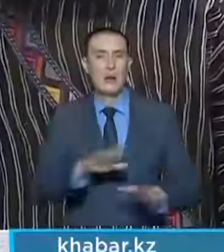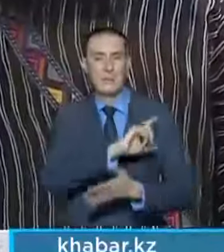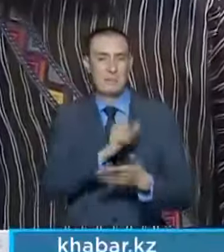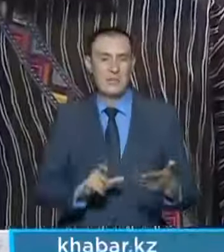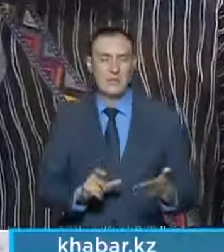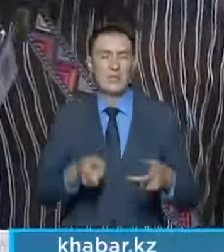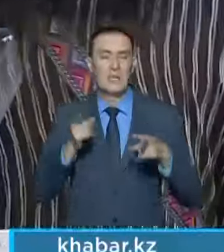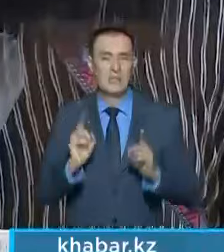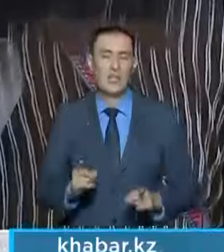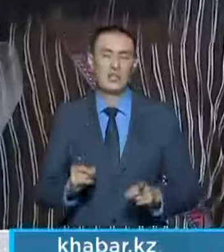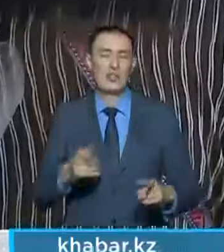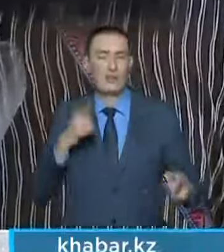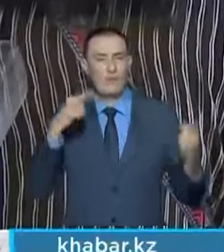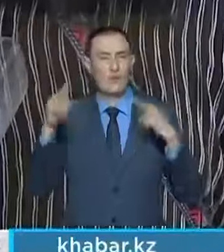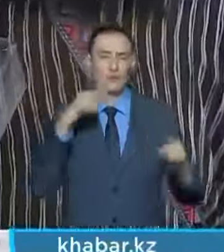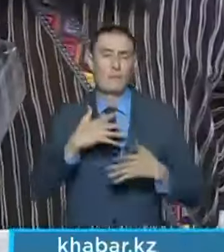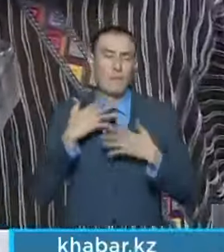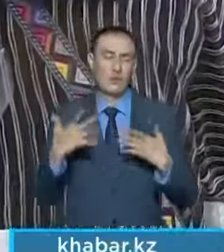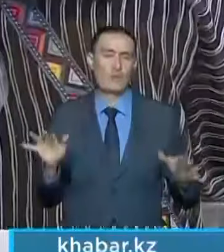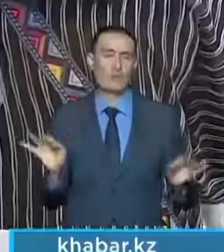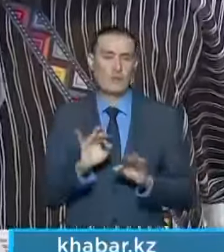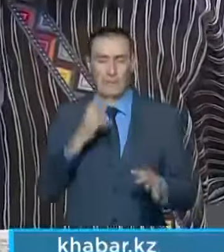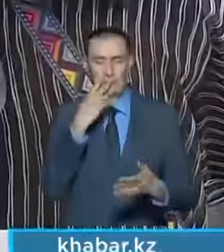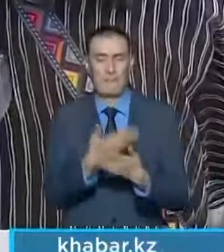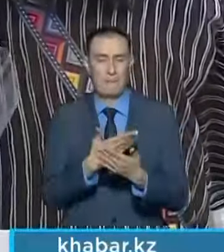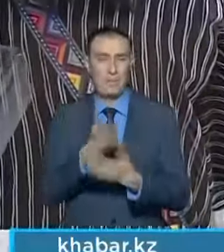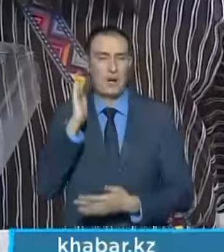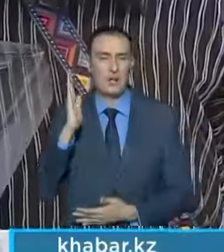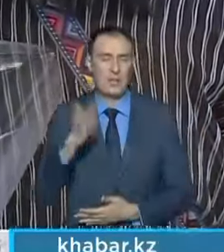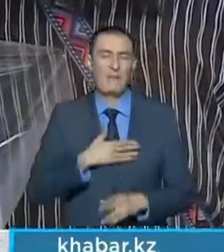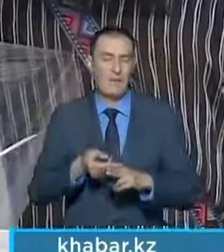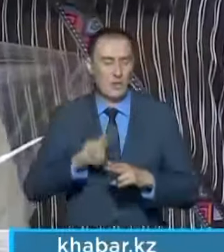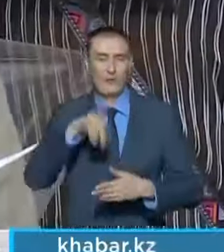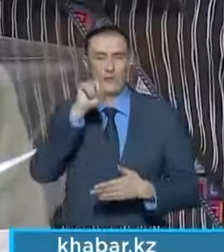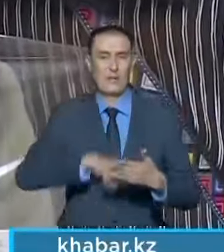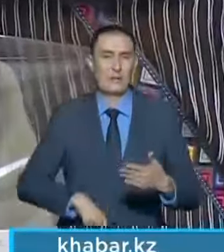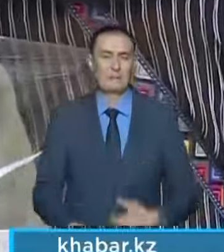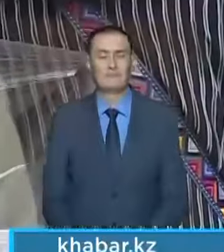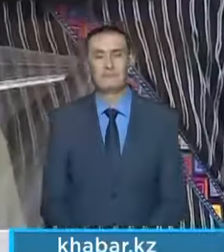Настоящее творчество, настоящего большого музыканта он покажет. Я в этом уверена.